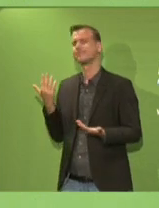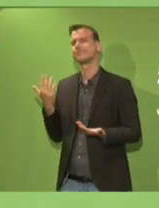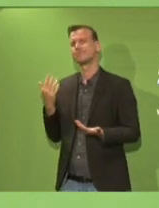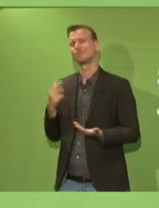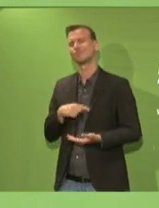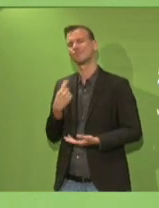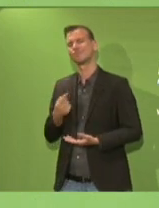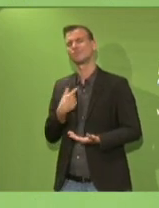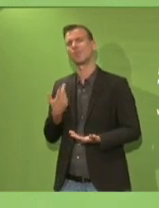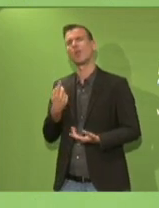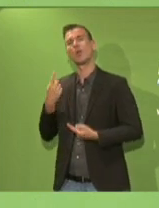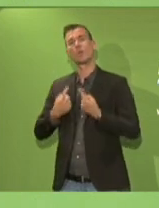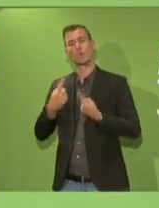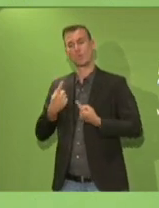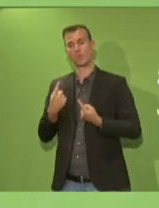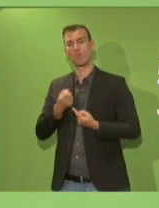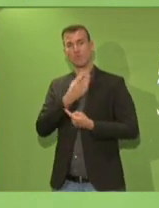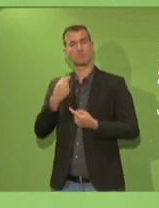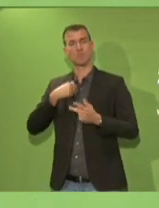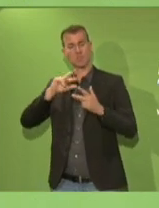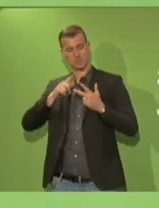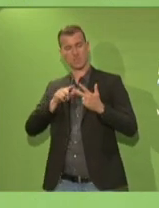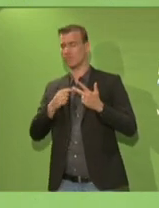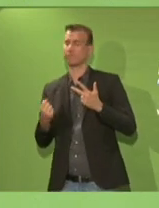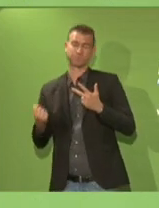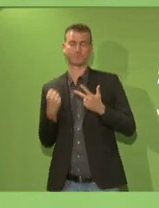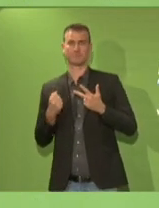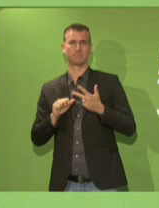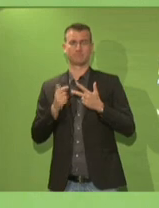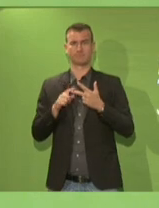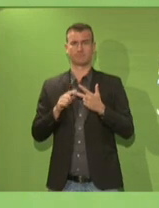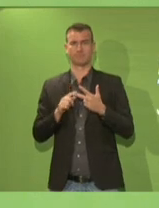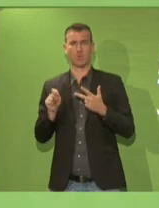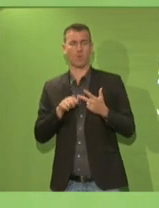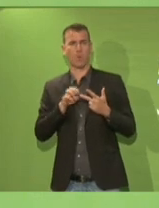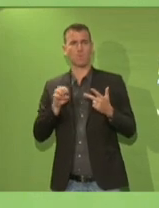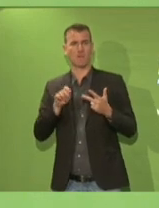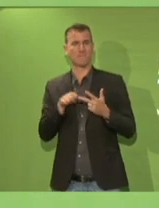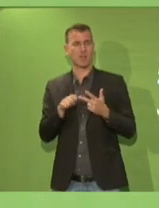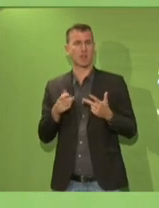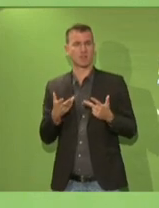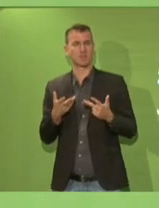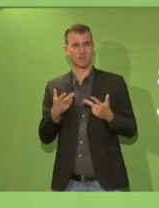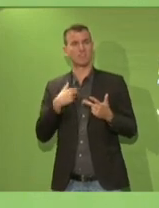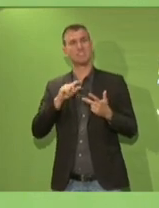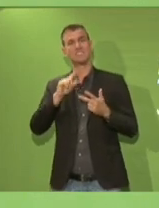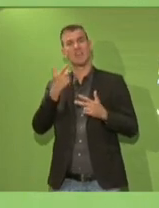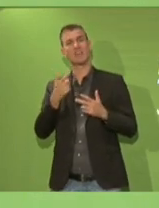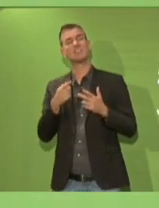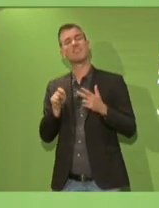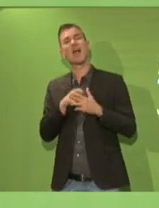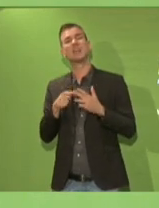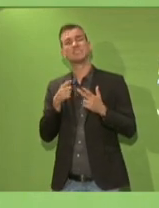Wir sind als Grüne bei der Europawahl klar als drittstärkste Kraft hervorgegangen. Wir haben unser Wahlziel, ein zweistelliges